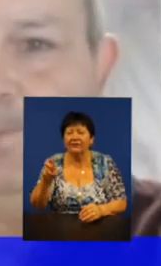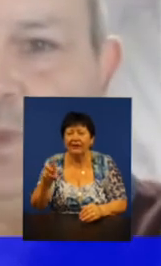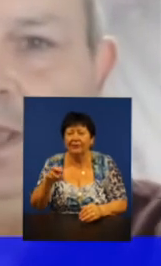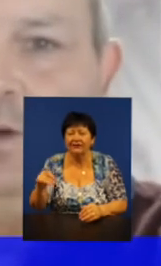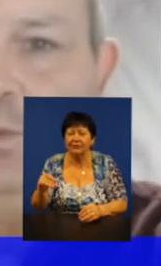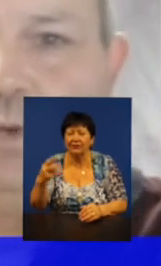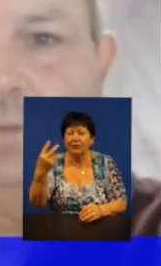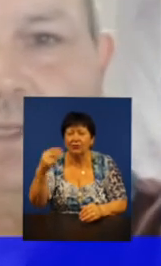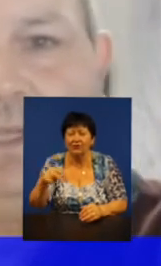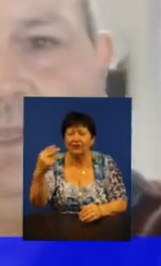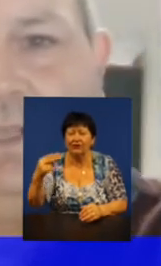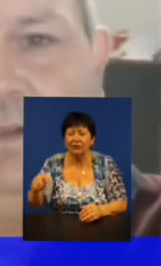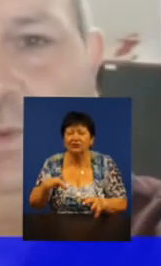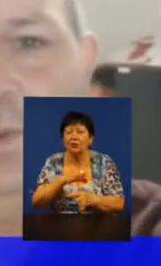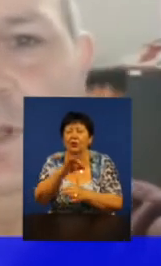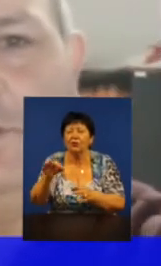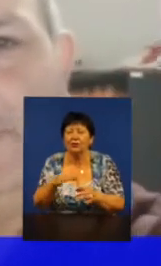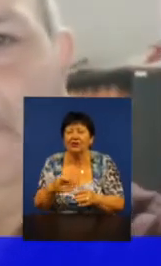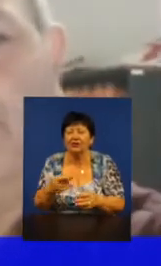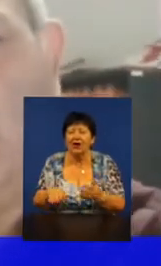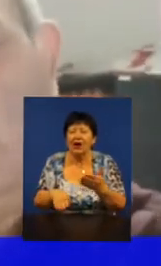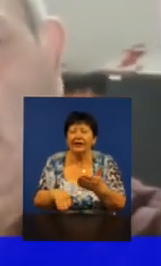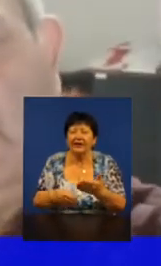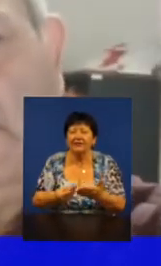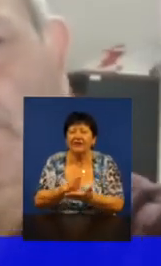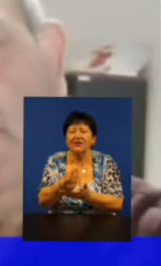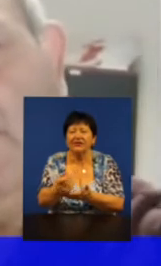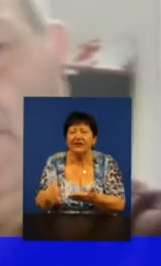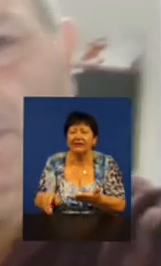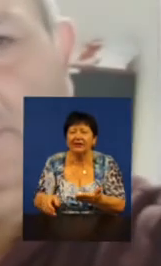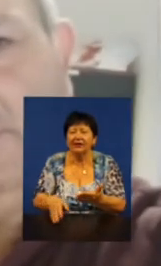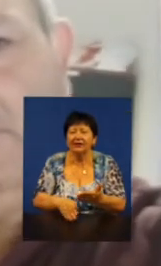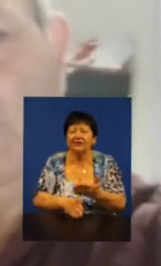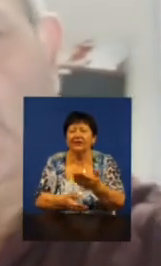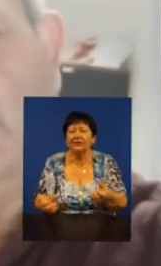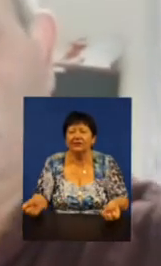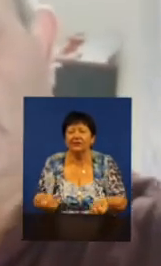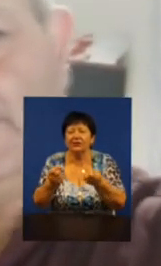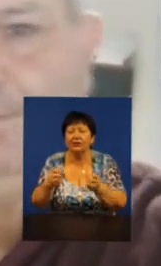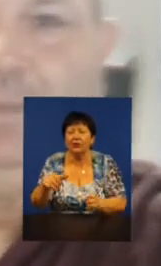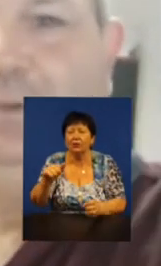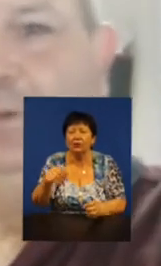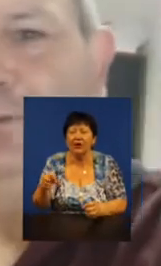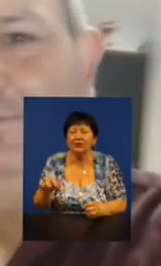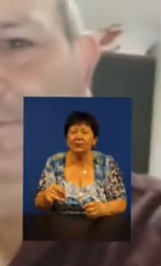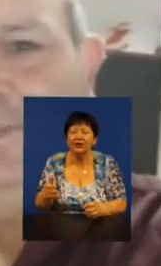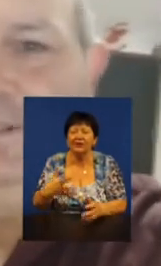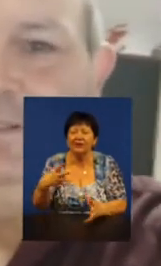2016-2020. Un proiect sprijinit de Uniunea Europeană. Să sperăm că va fi un proiect de succes